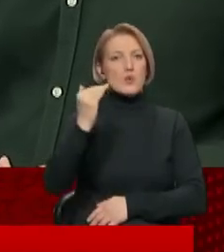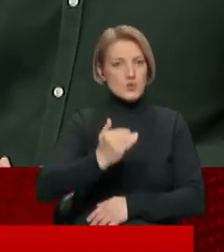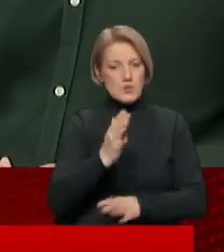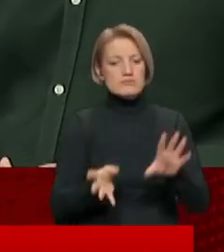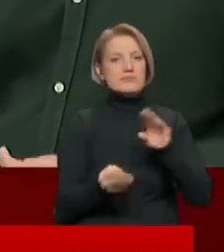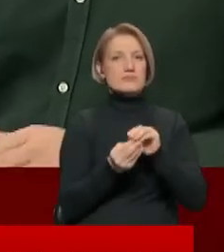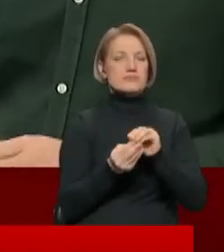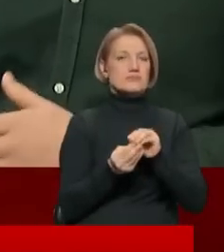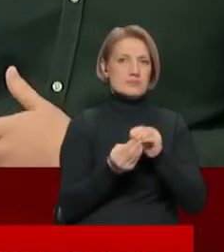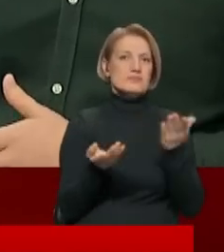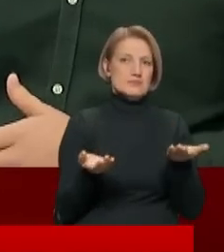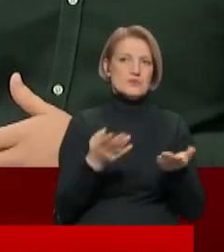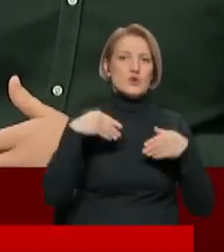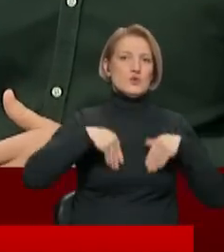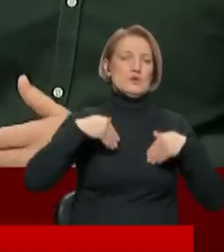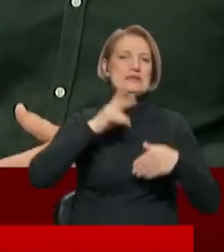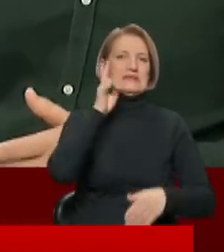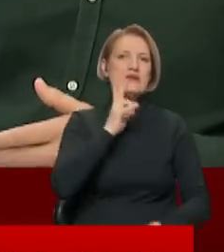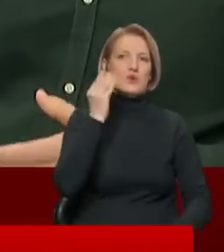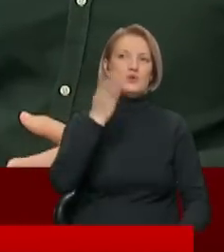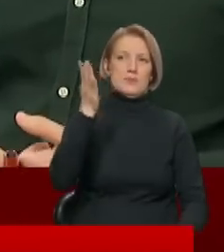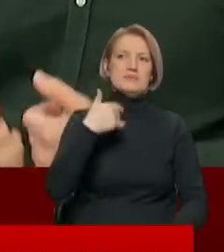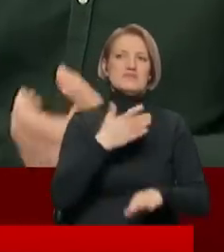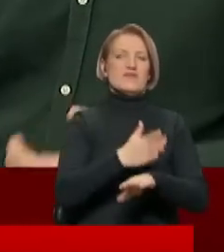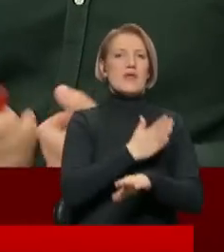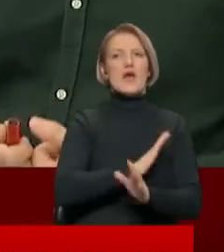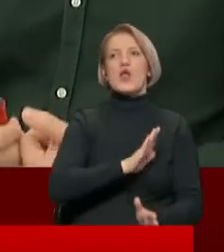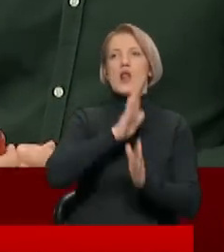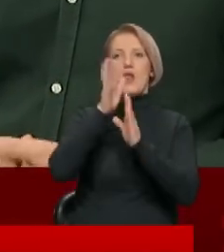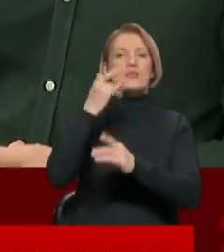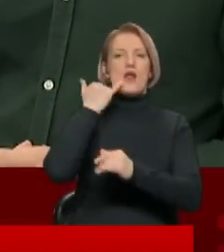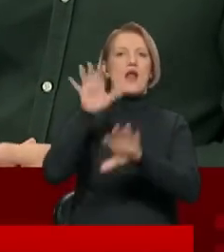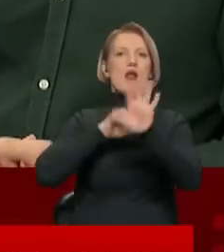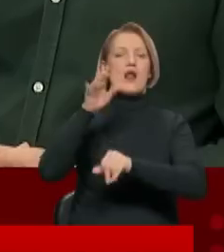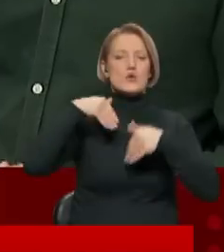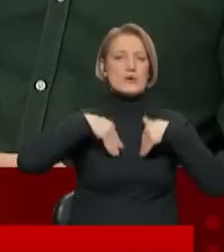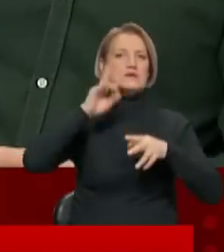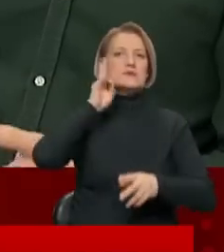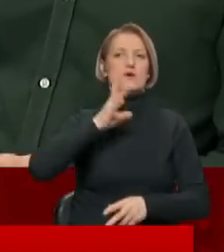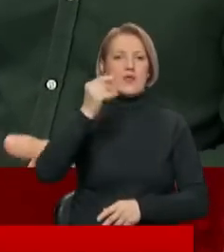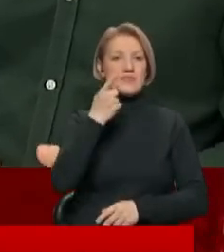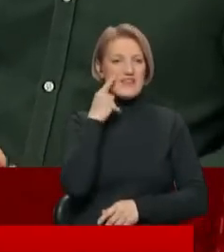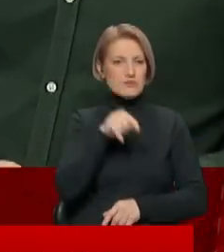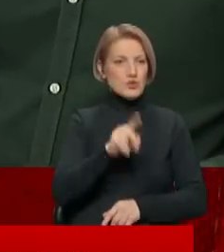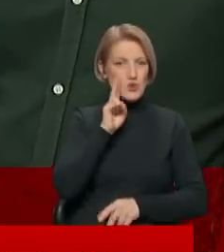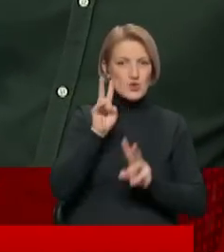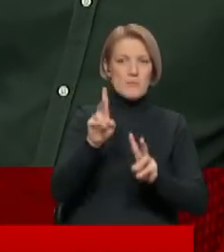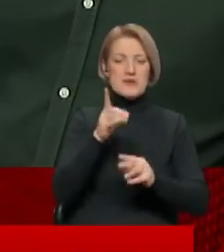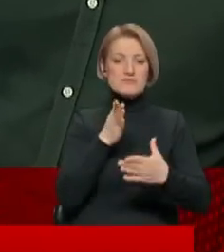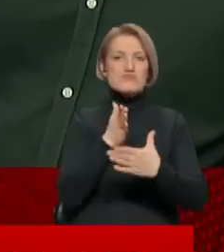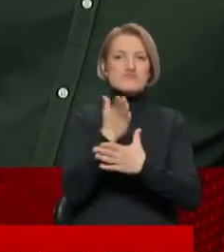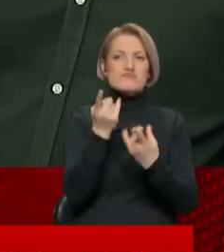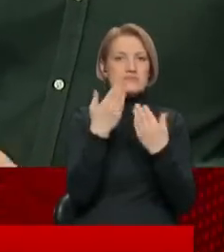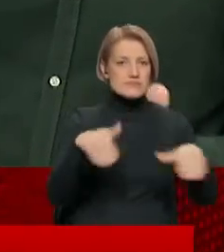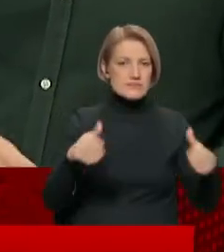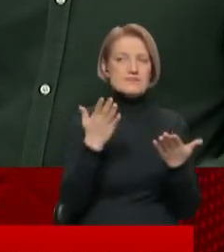gelecek Gürcistan zengin oluyor bu arada yani biz bizim vatandaşlarımız gidip oradan telefon aldıkça Gürcistan zengin oluyor devlet bunu görüp artık bir müdahalede